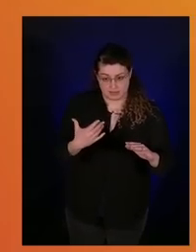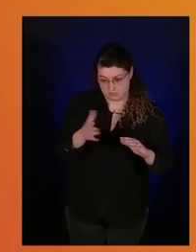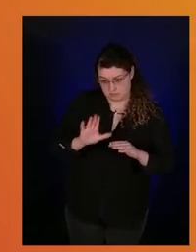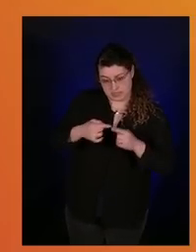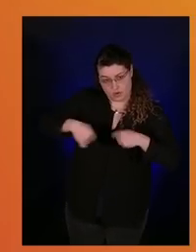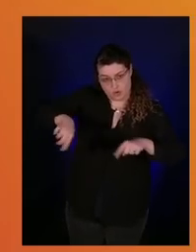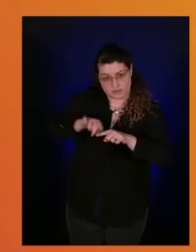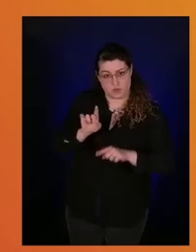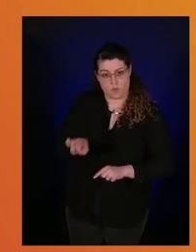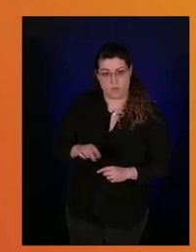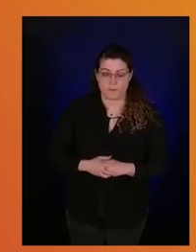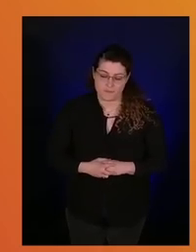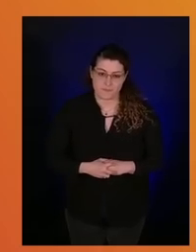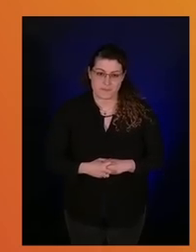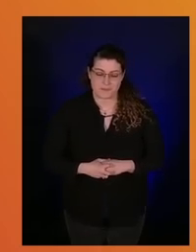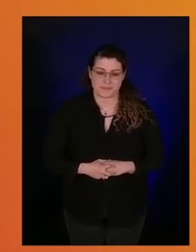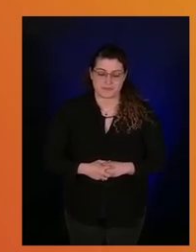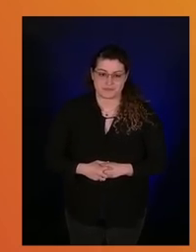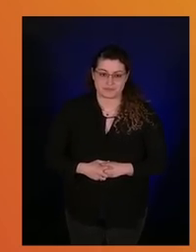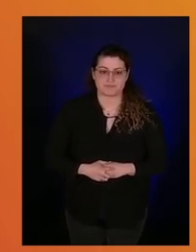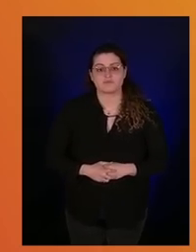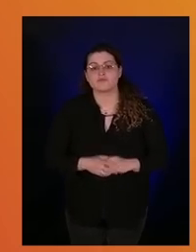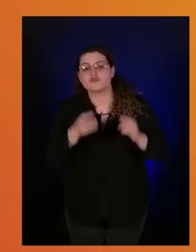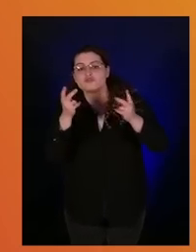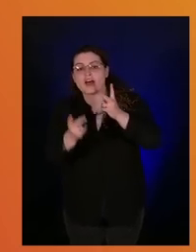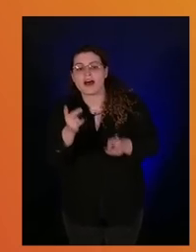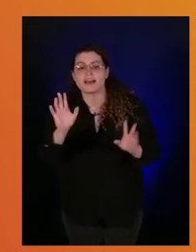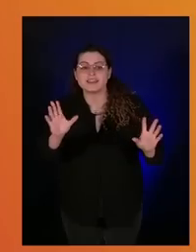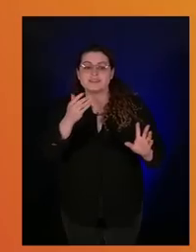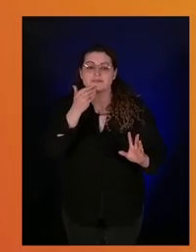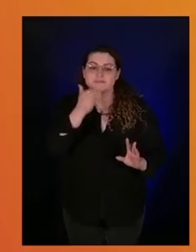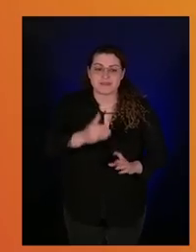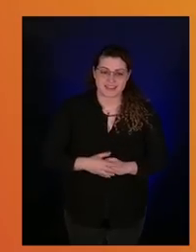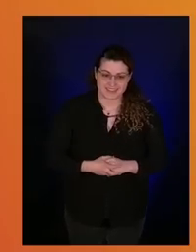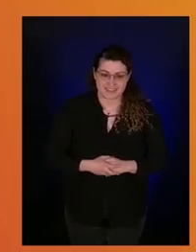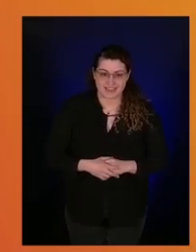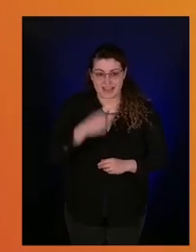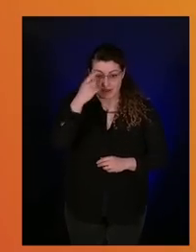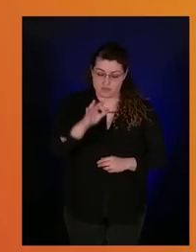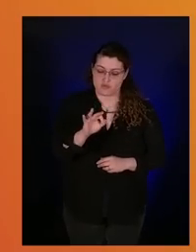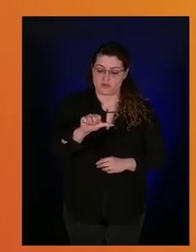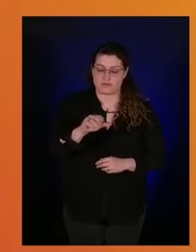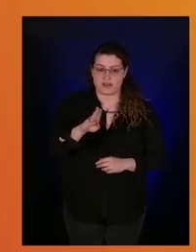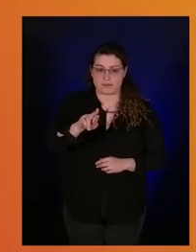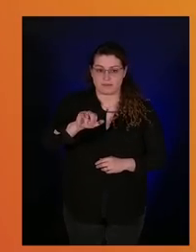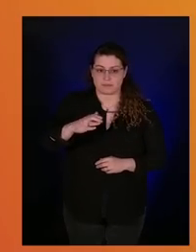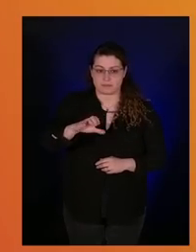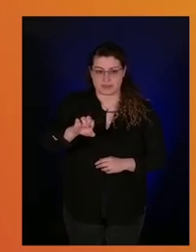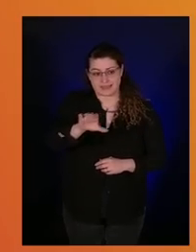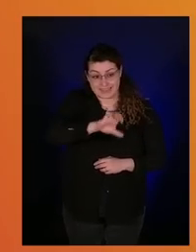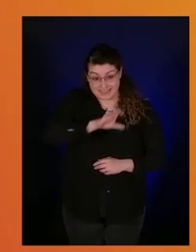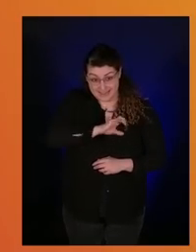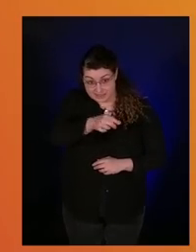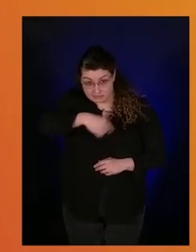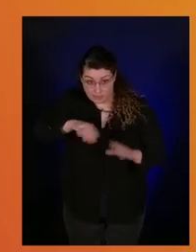commission. On s'installe. Merci à vous. Pour Fabrice, s'il vous plaît, on essaye aussi de faire un petit peu de silence.